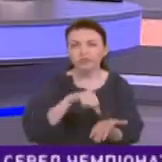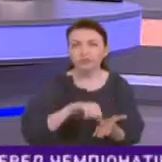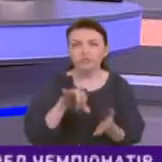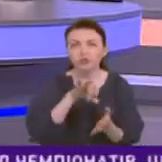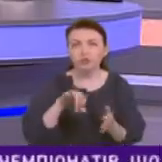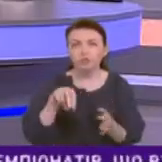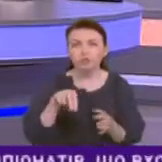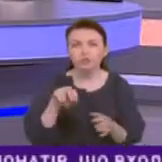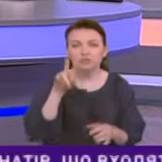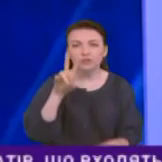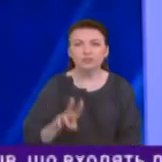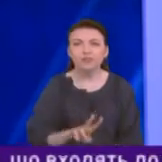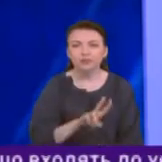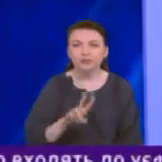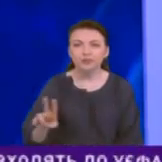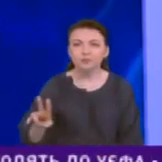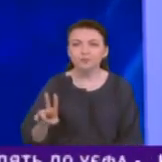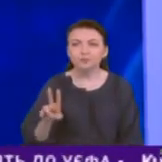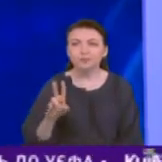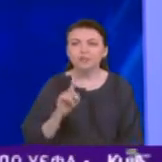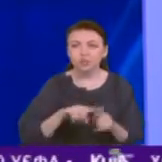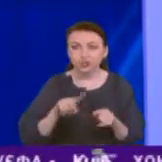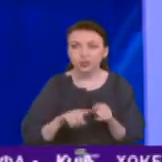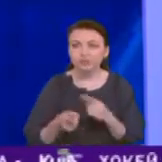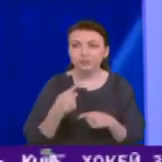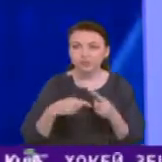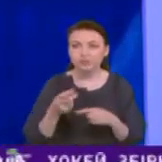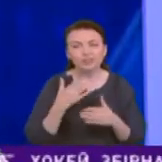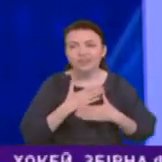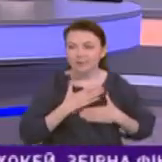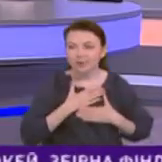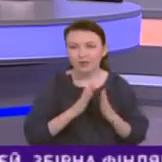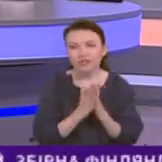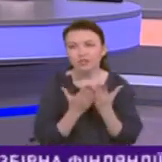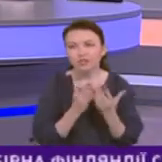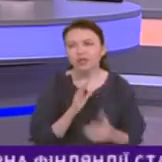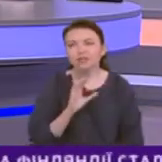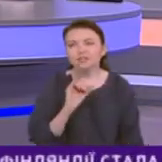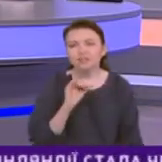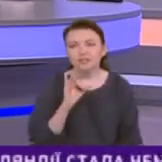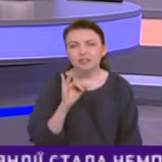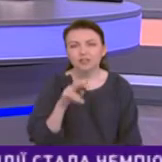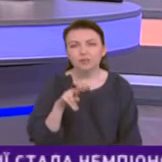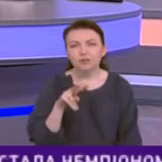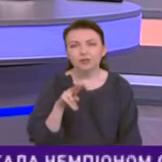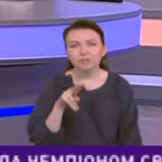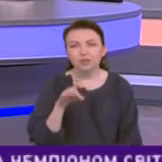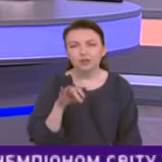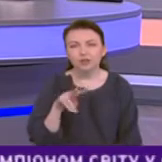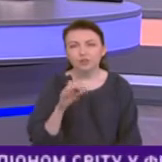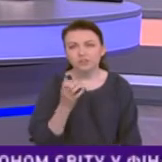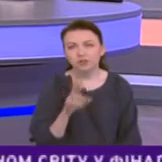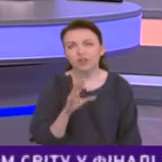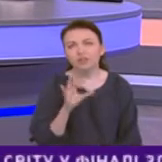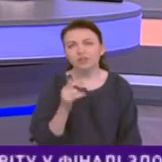православної церкви». Скоро, значить, ви приходите на ефір. Ну, це не моя книжка, це Ірина Приловська, Юрій Мицик і